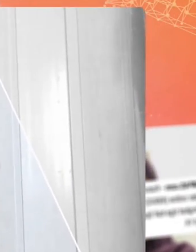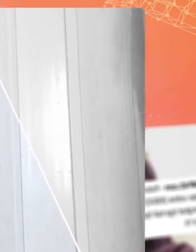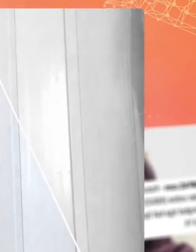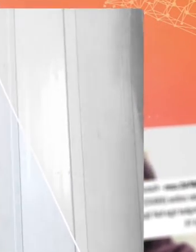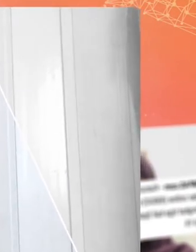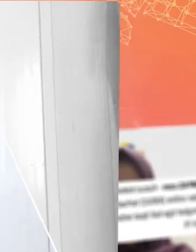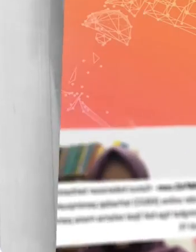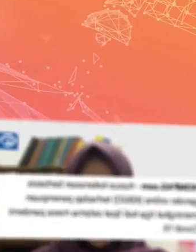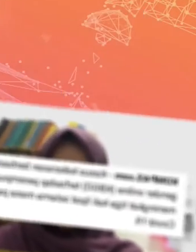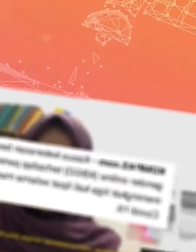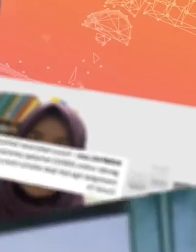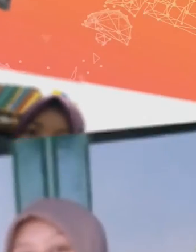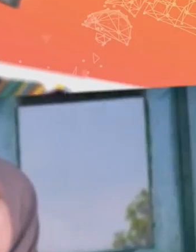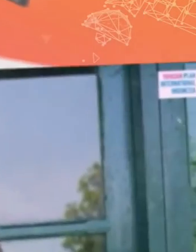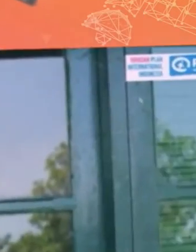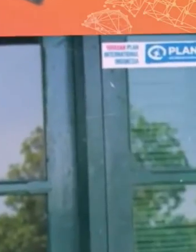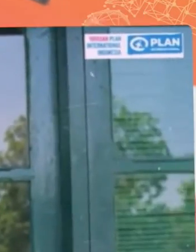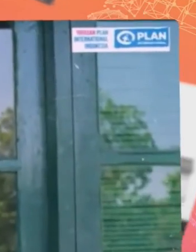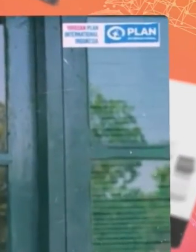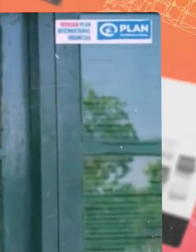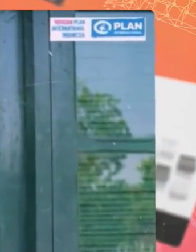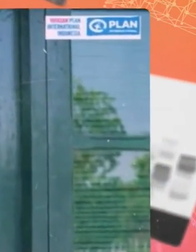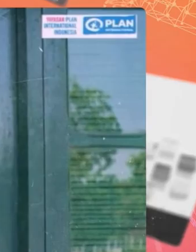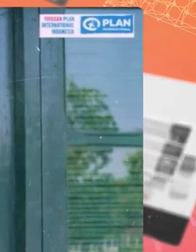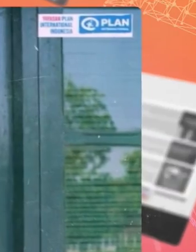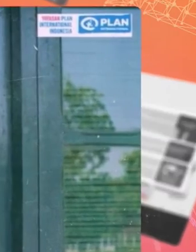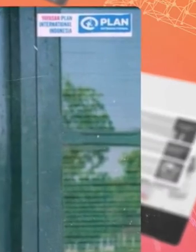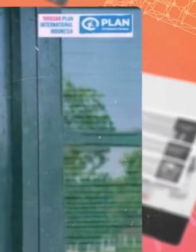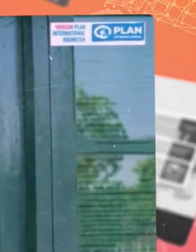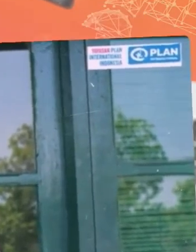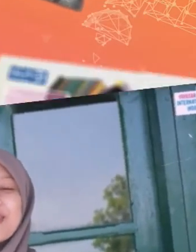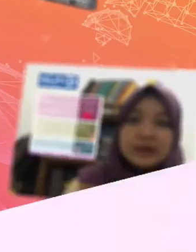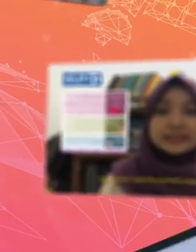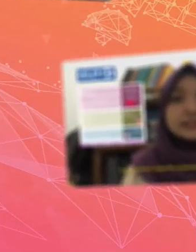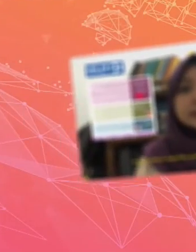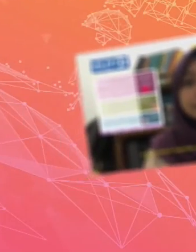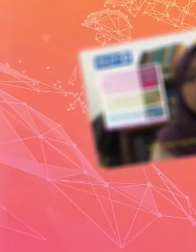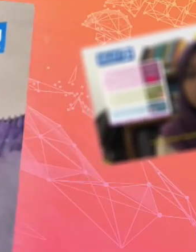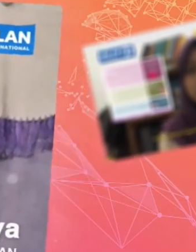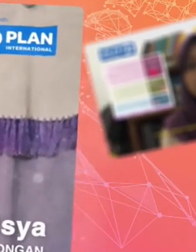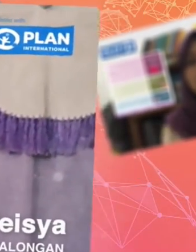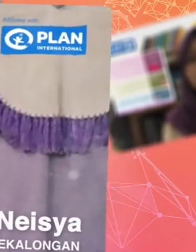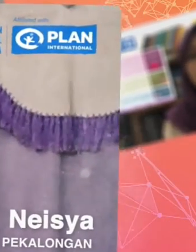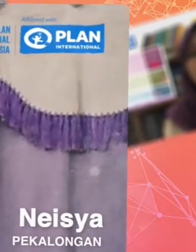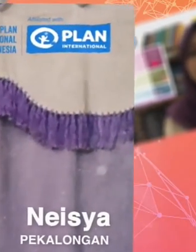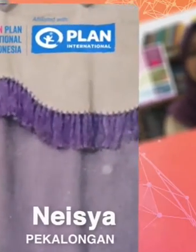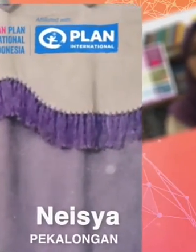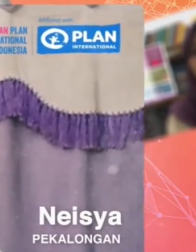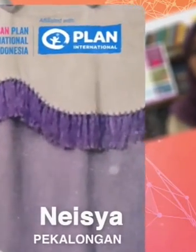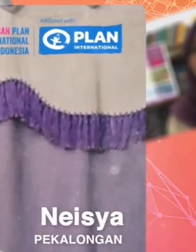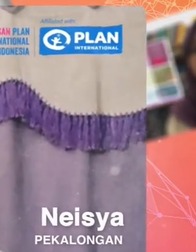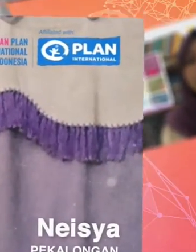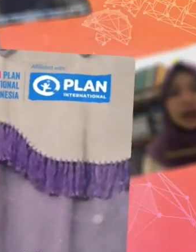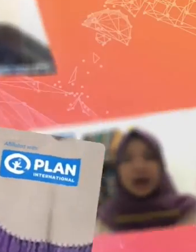kita mempunyai hak untuk freedom online, yaitu kebebasan setiap individu. Halo, saya Fitri, dari Kabupaten Ngawi, Jawa Timur. Data dari Kementerian Komunikasi